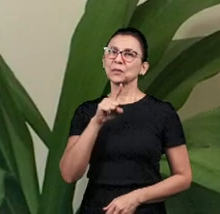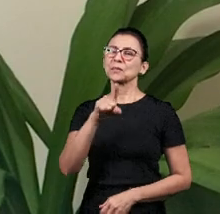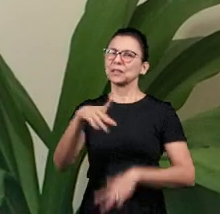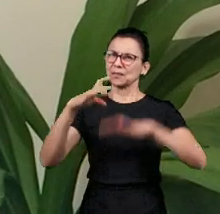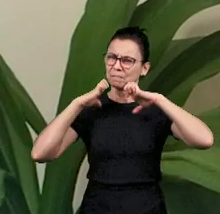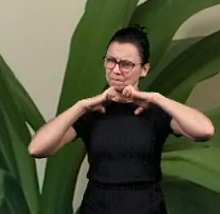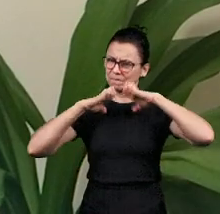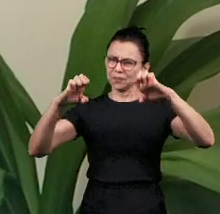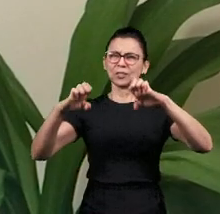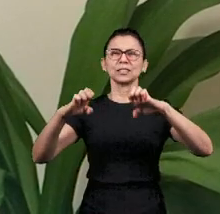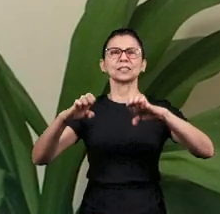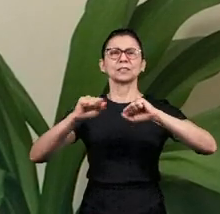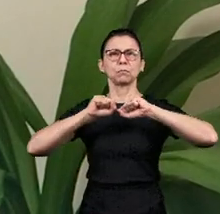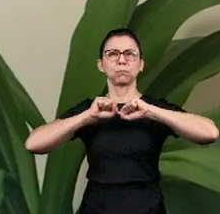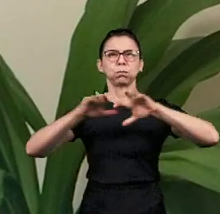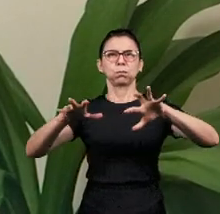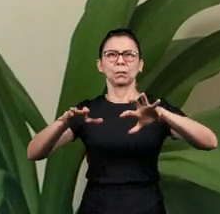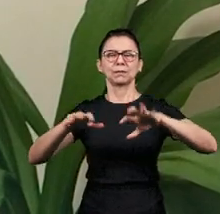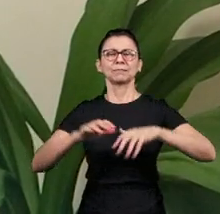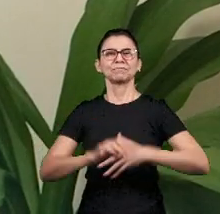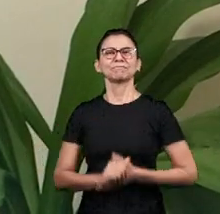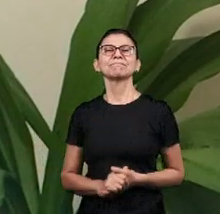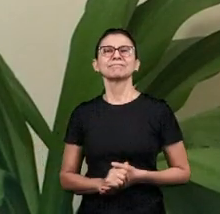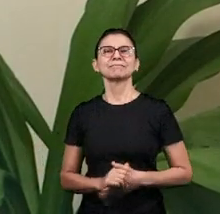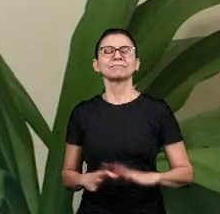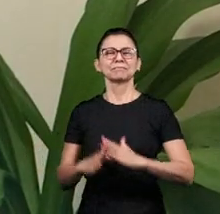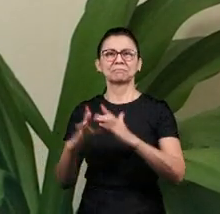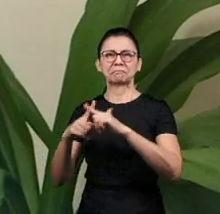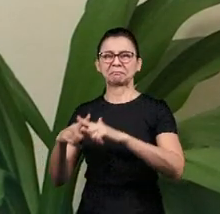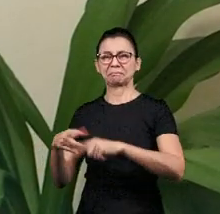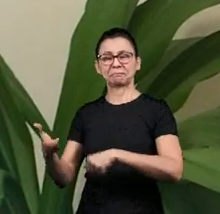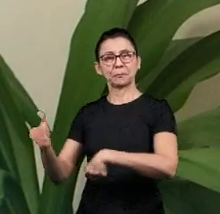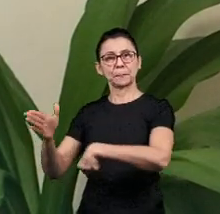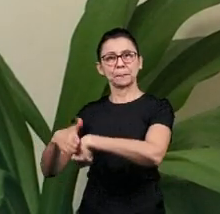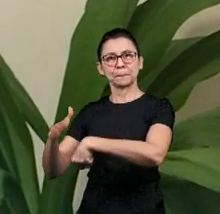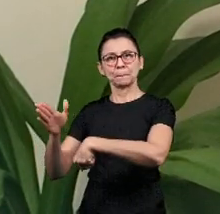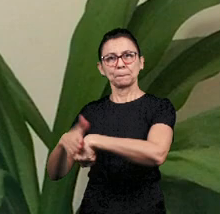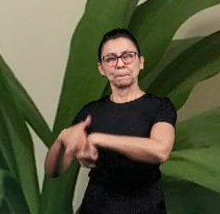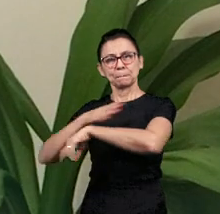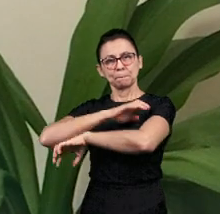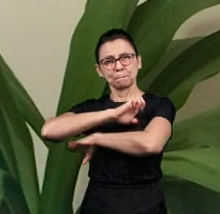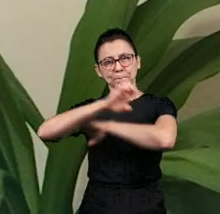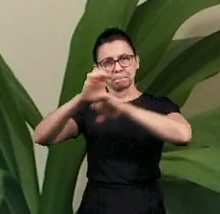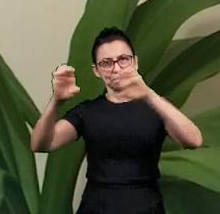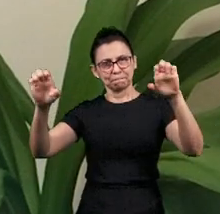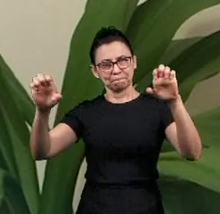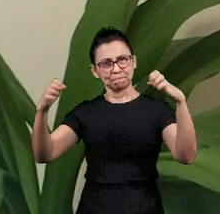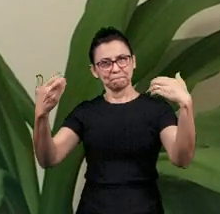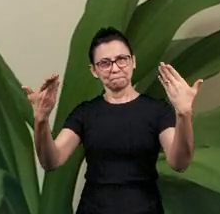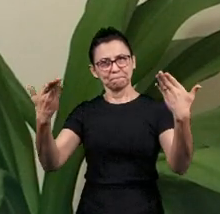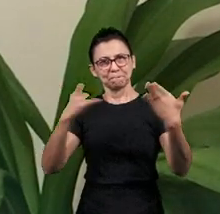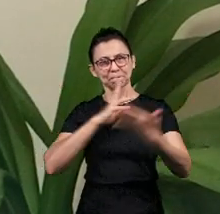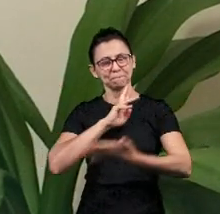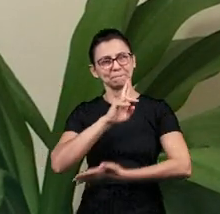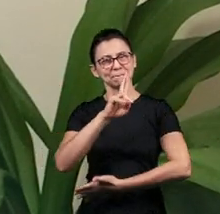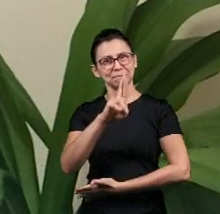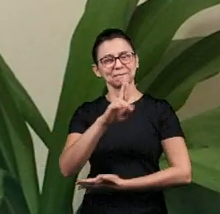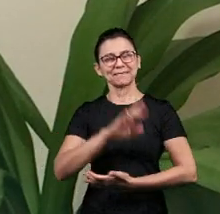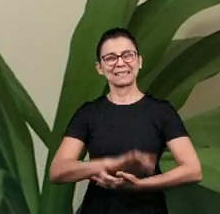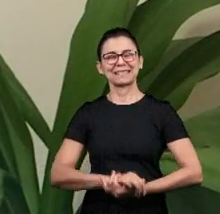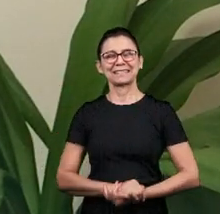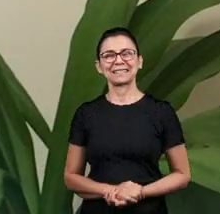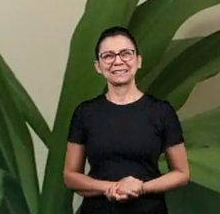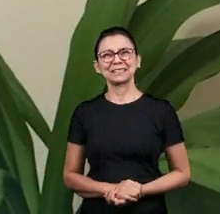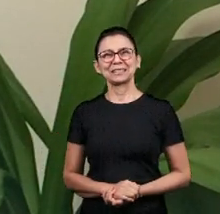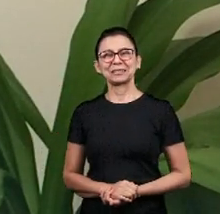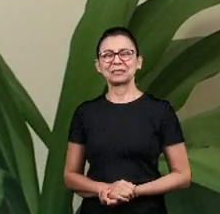évangéliste. Et l'Église, donc, elle a la responsabilité d'évangéliser. Donc, voici que notre